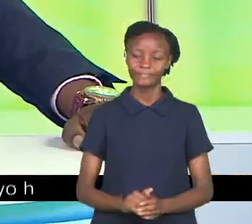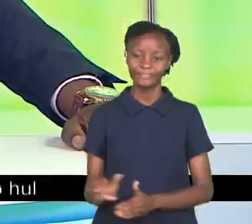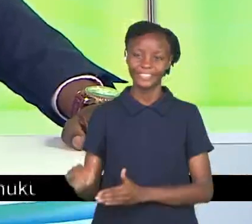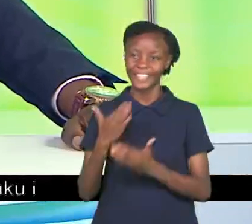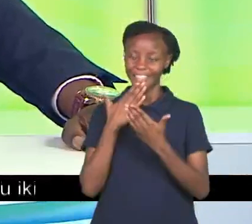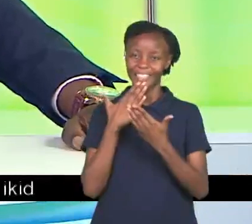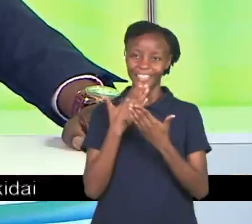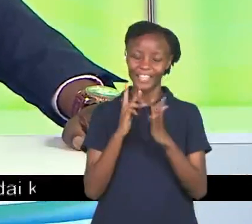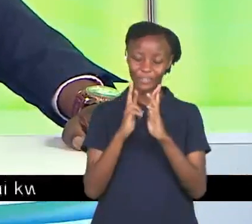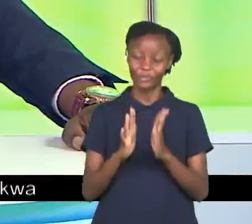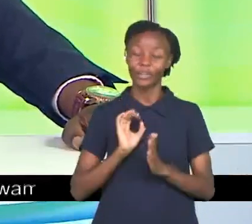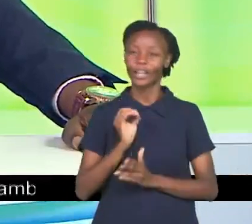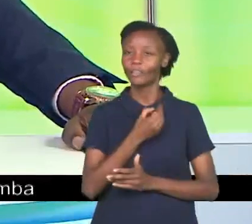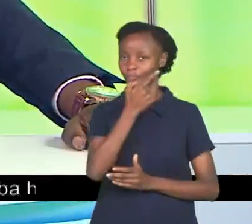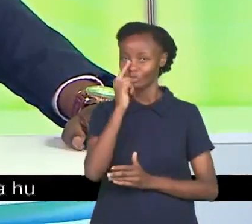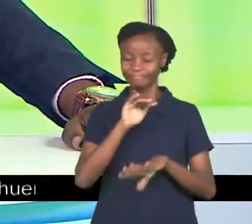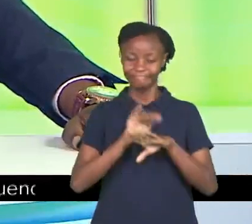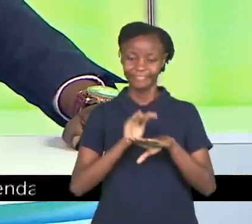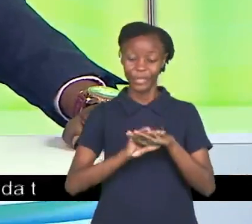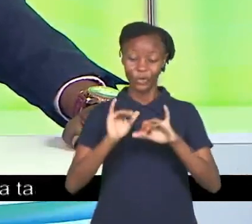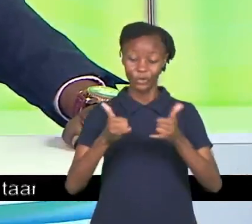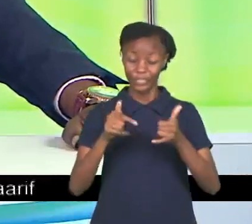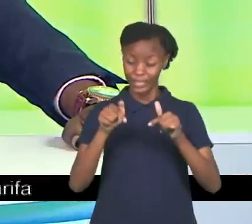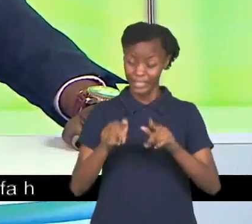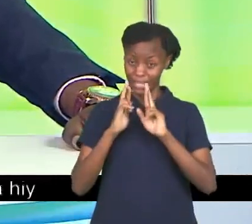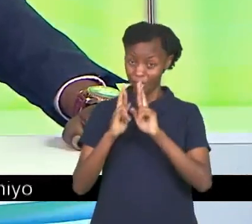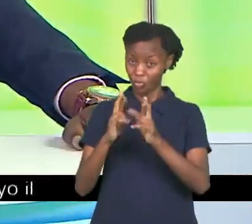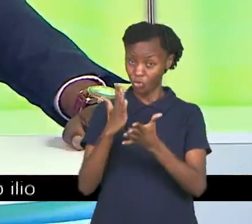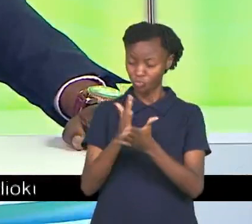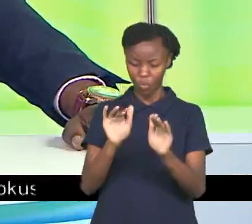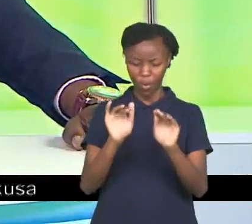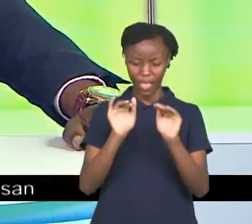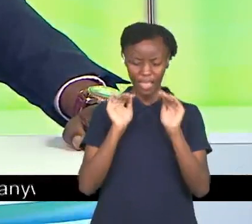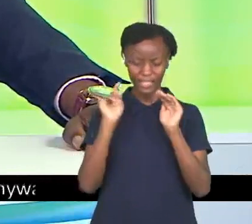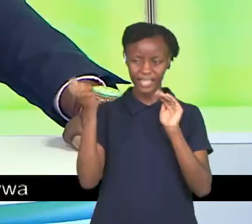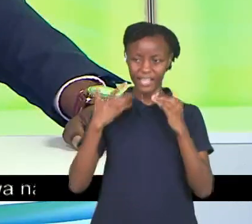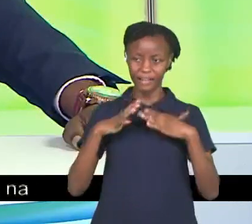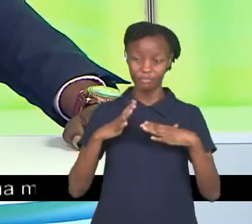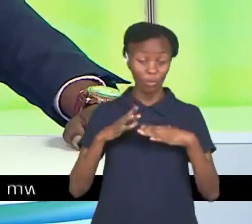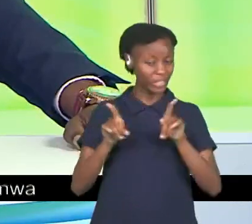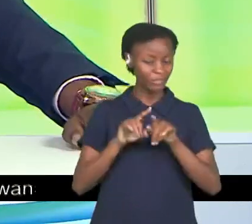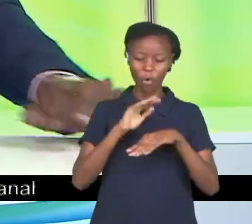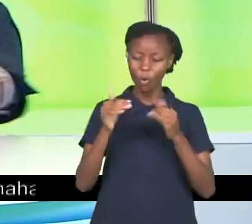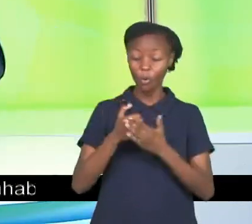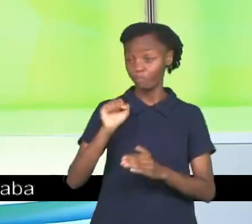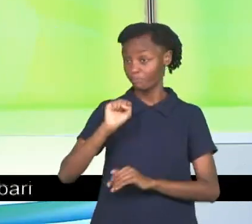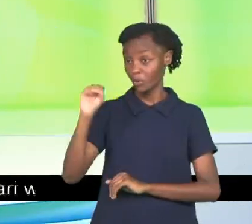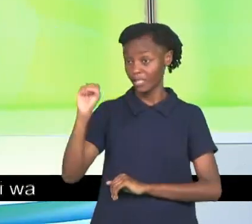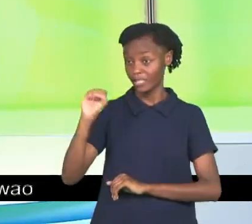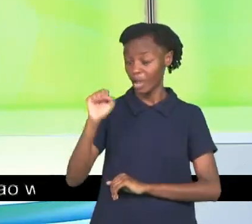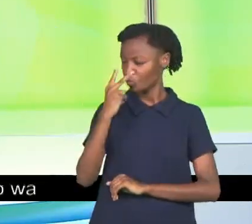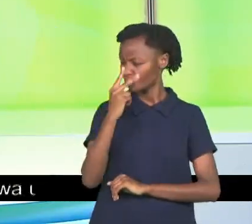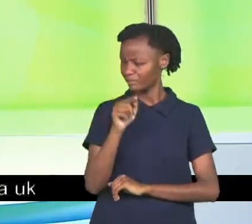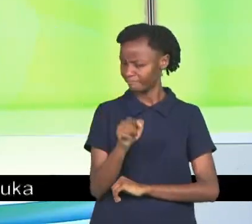Namshukuru sana mwanahabari wetu David Kagina kwa taarifa hiyo. Kweli ni ripoti ambayo inazidi kusubiriwa na Wakenya na wanasiasa wote kwa jumla kuona ni